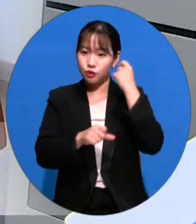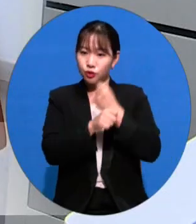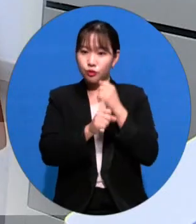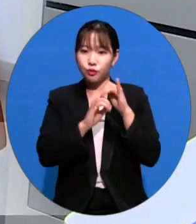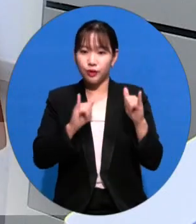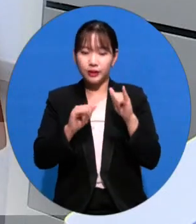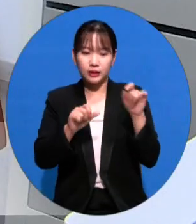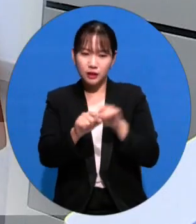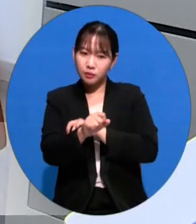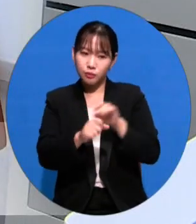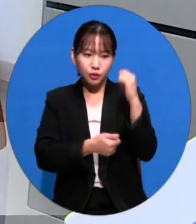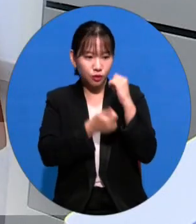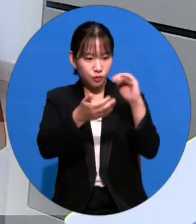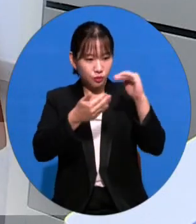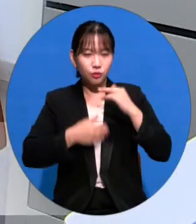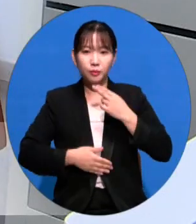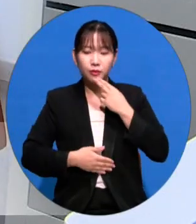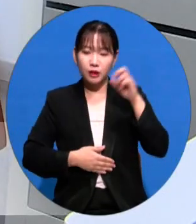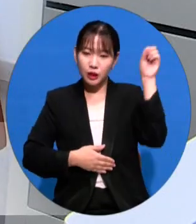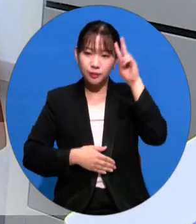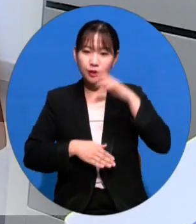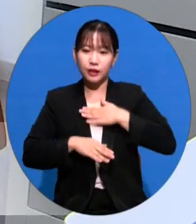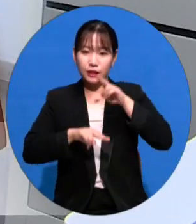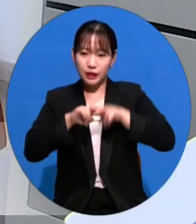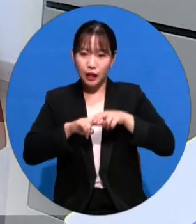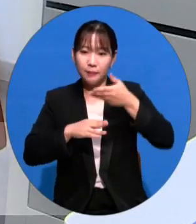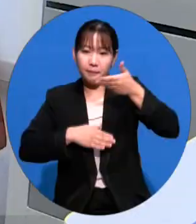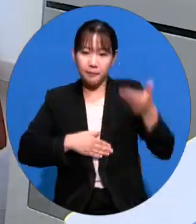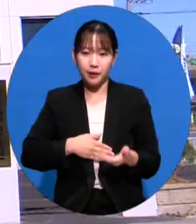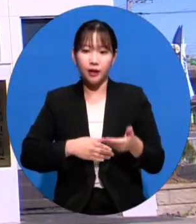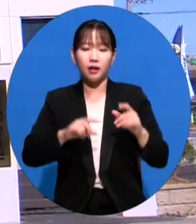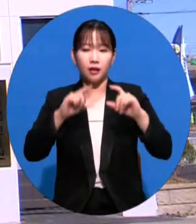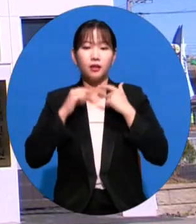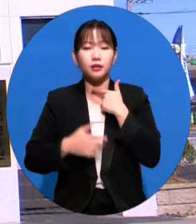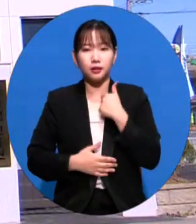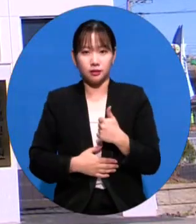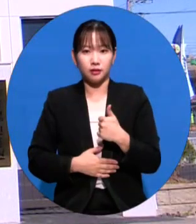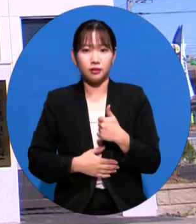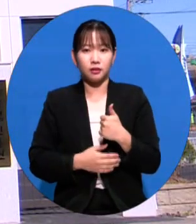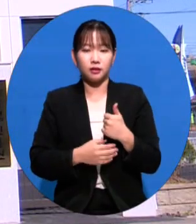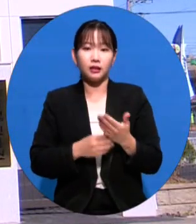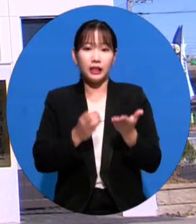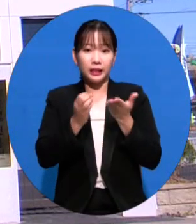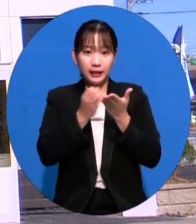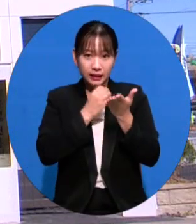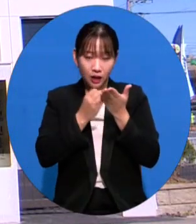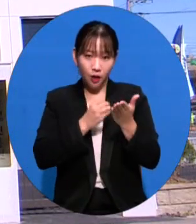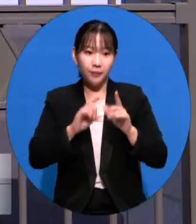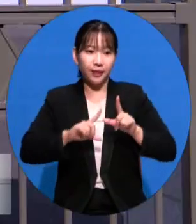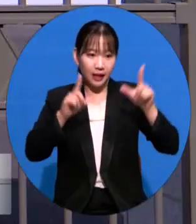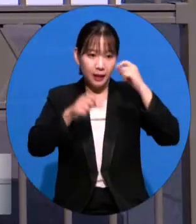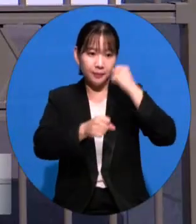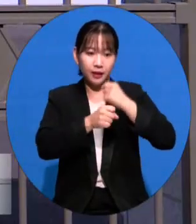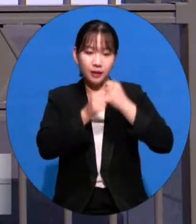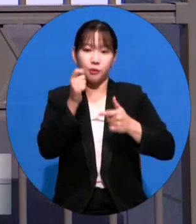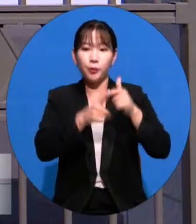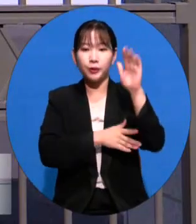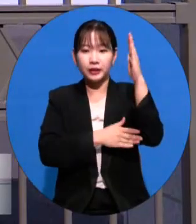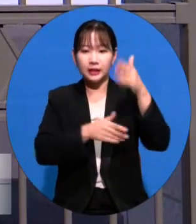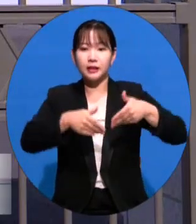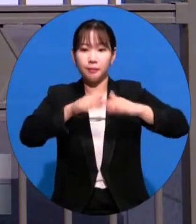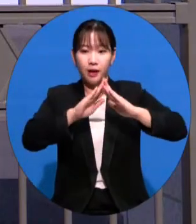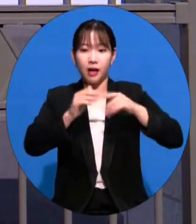연구원은 특별한 설명 없이 직급이 내려가는 경우도 발생하고 있습니다. 서면화를 태동시킨 목포시에 설립돼